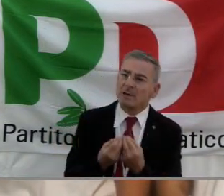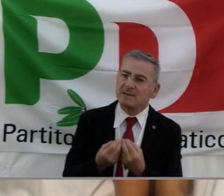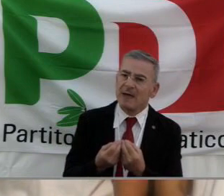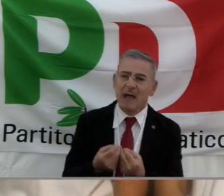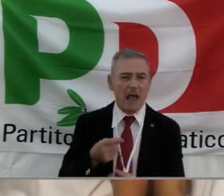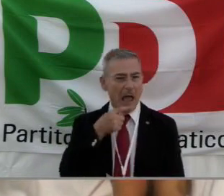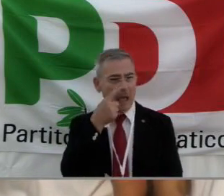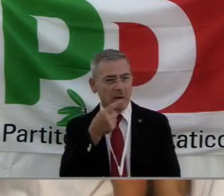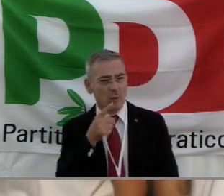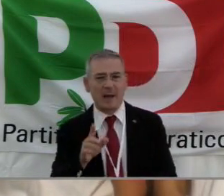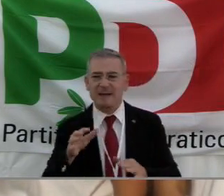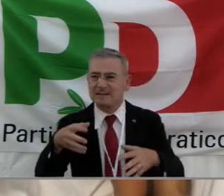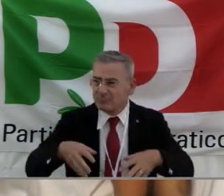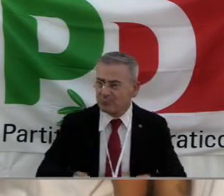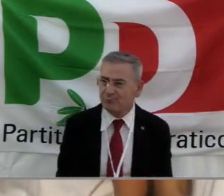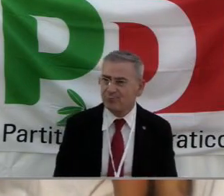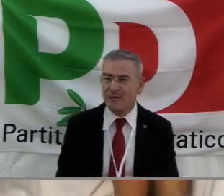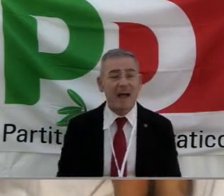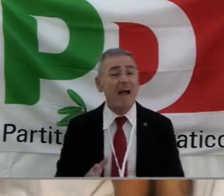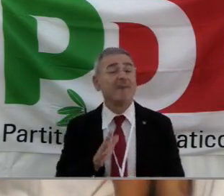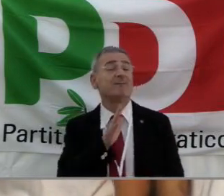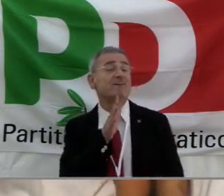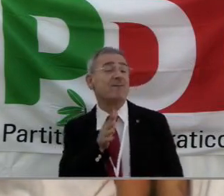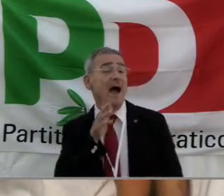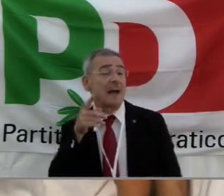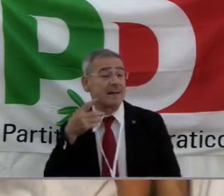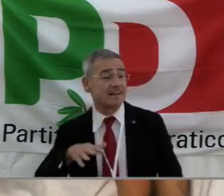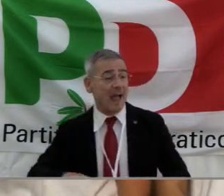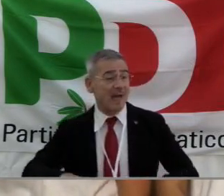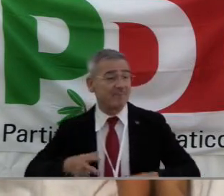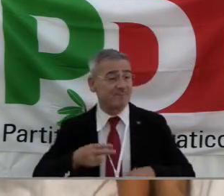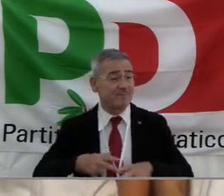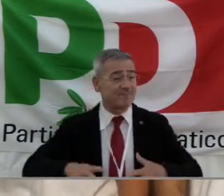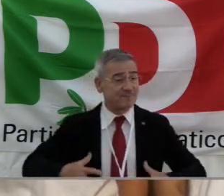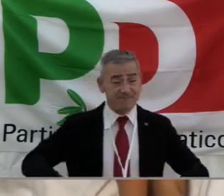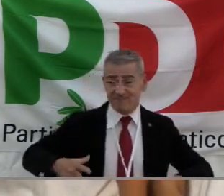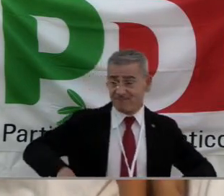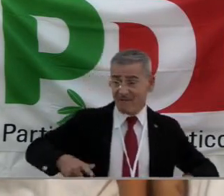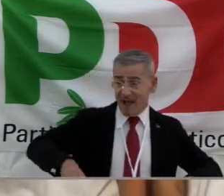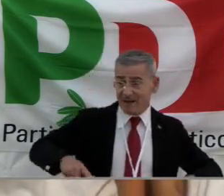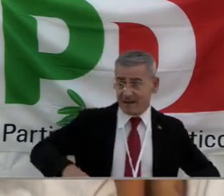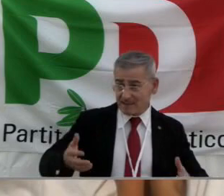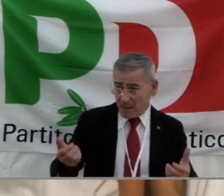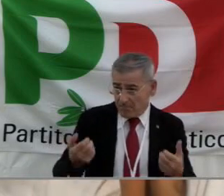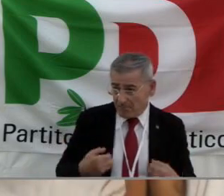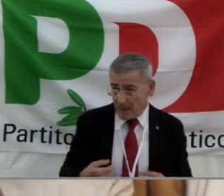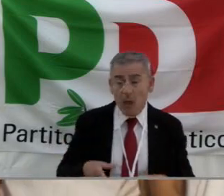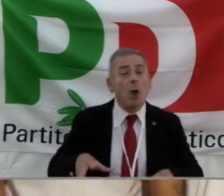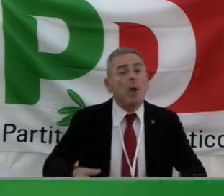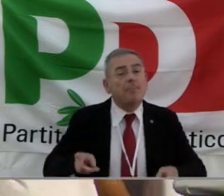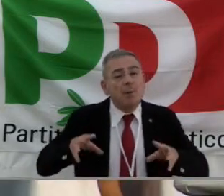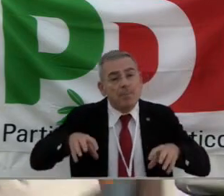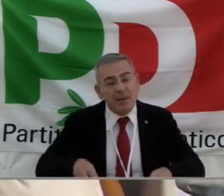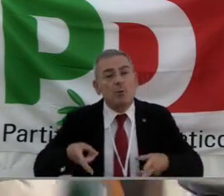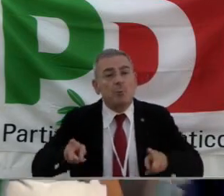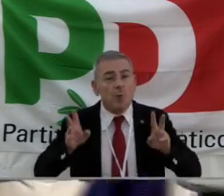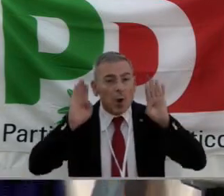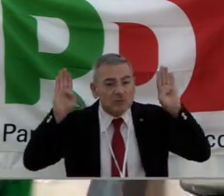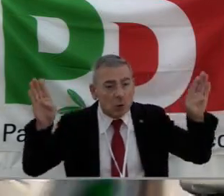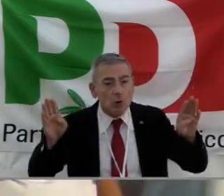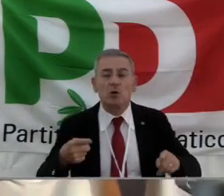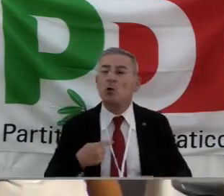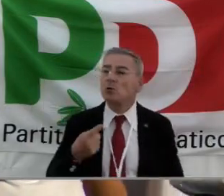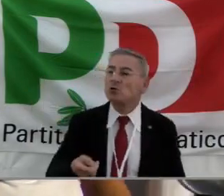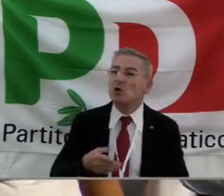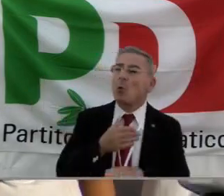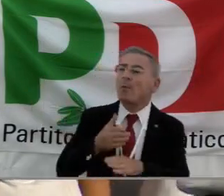meno arroganza, meno vanità, più impegno, più ascolto. Io dico un partito di